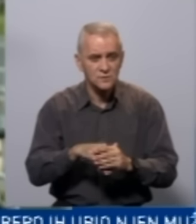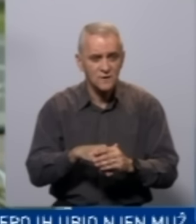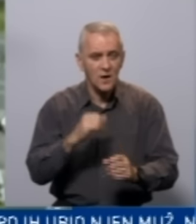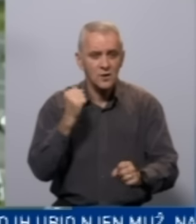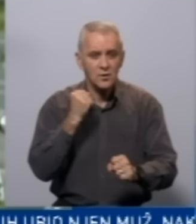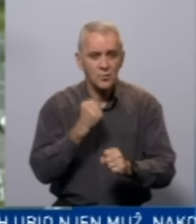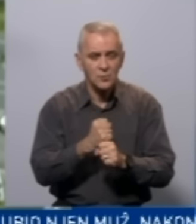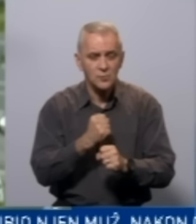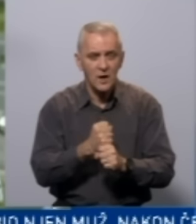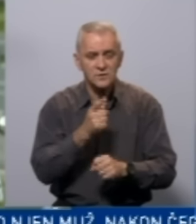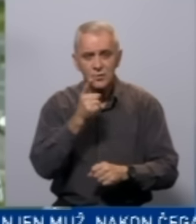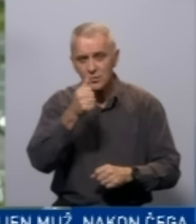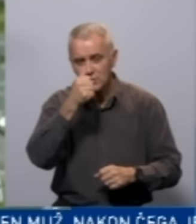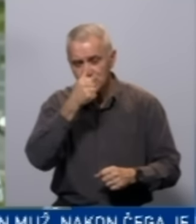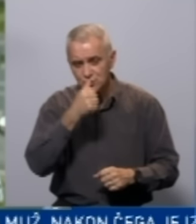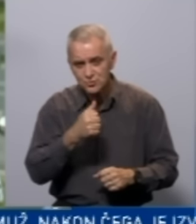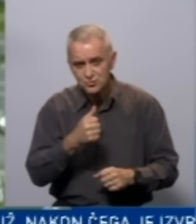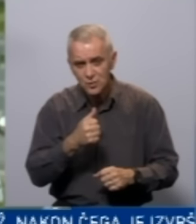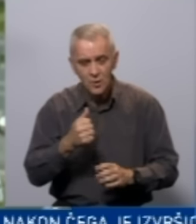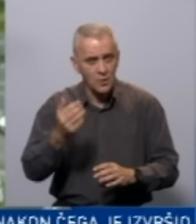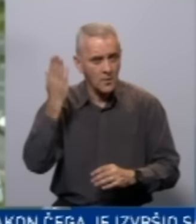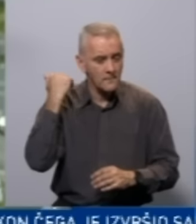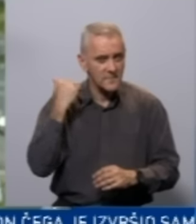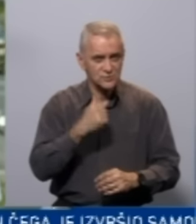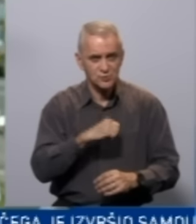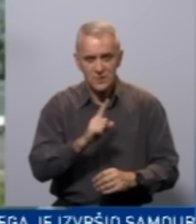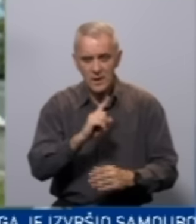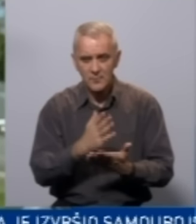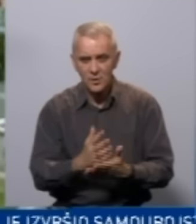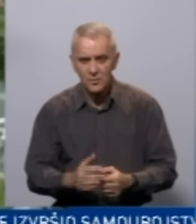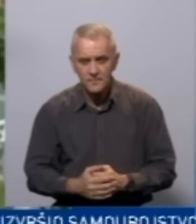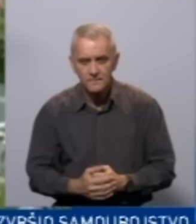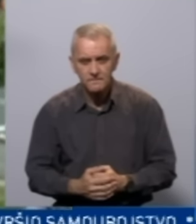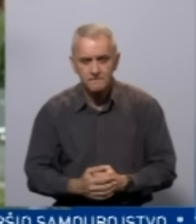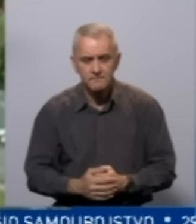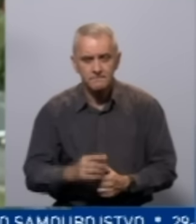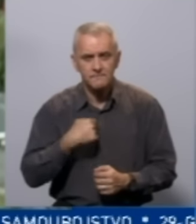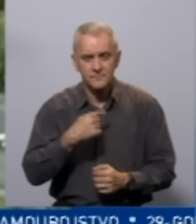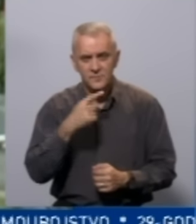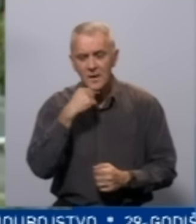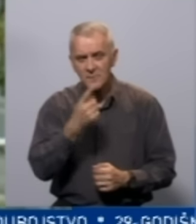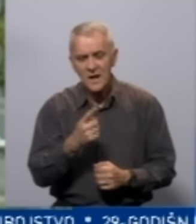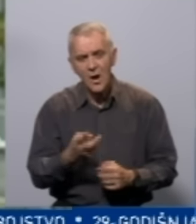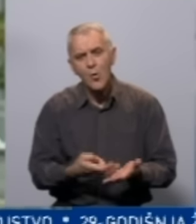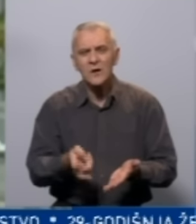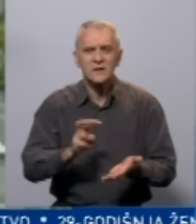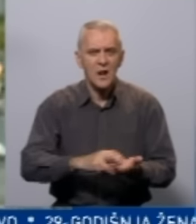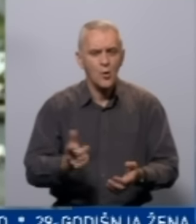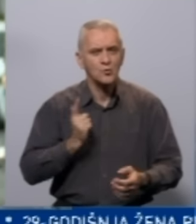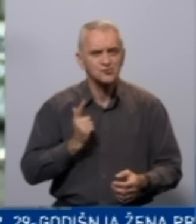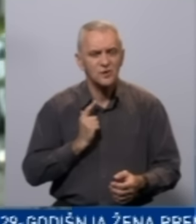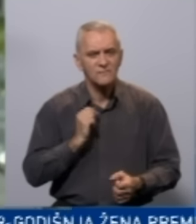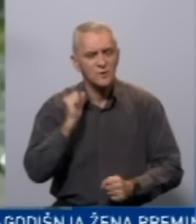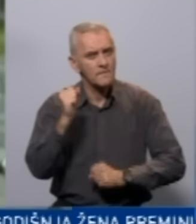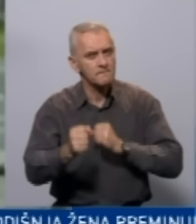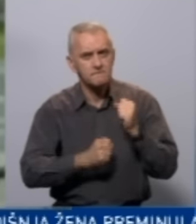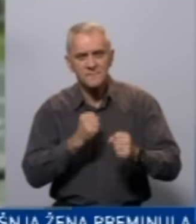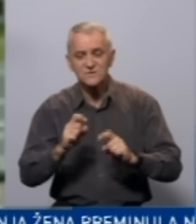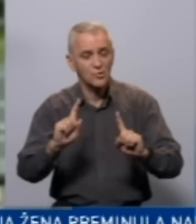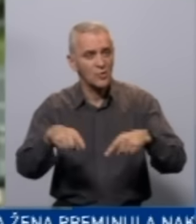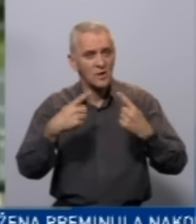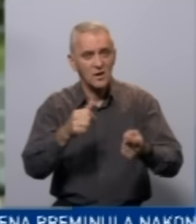učiniti ono što možda prethodnih godina je bilo nezamislivo? Rekao bi da je vrlo rano očekivati i pretjerano brzo da će u